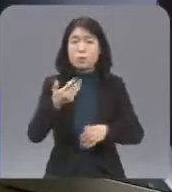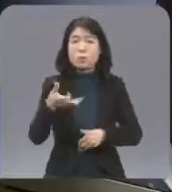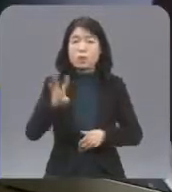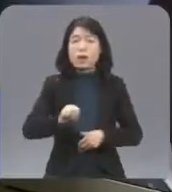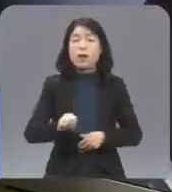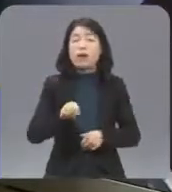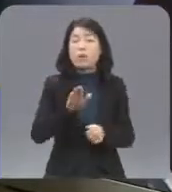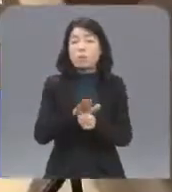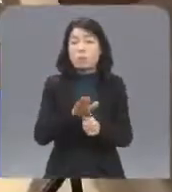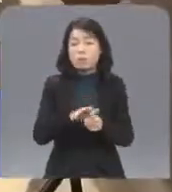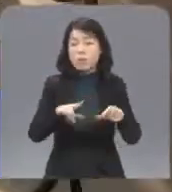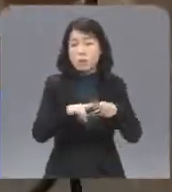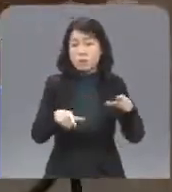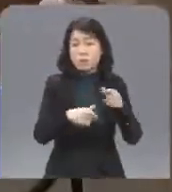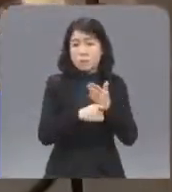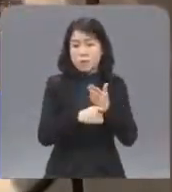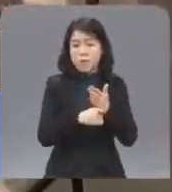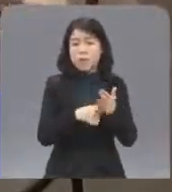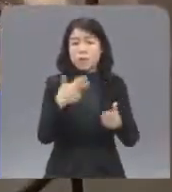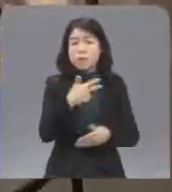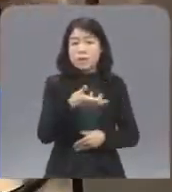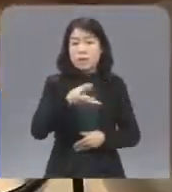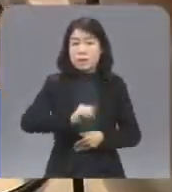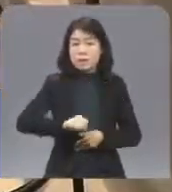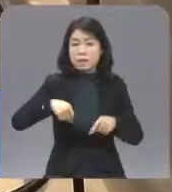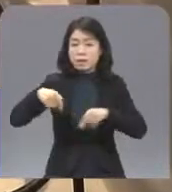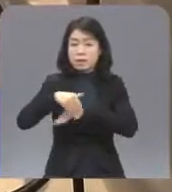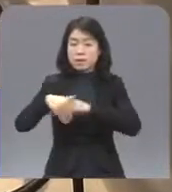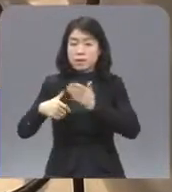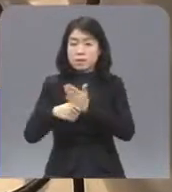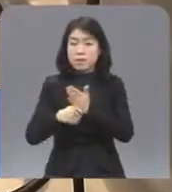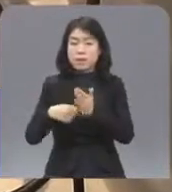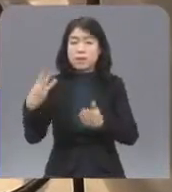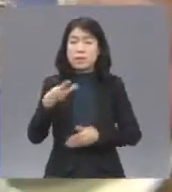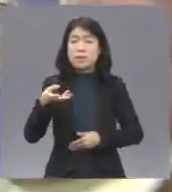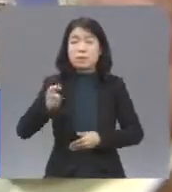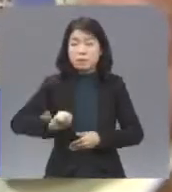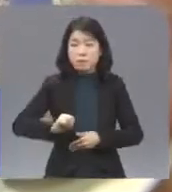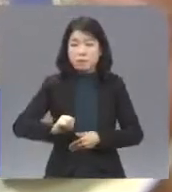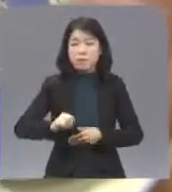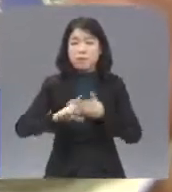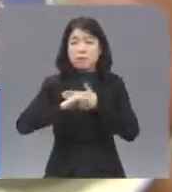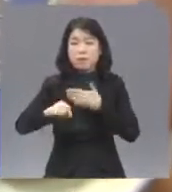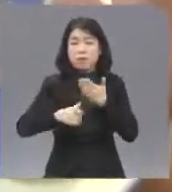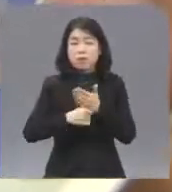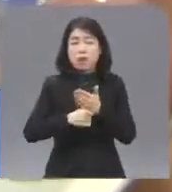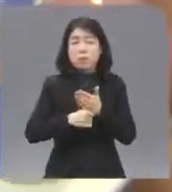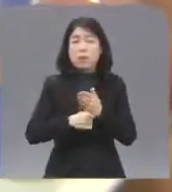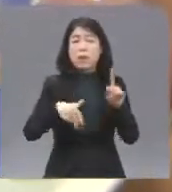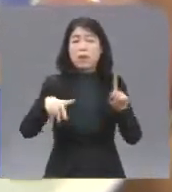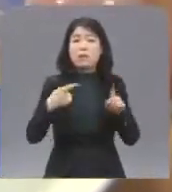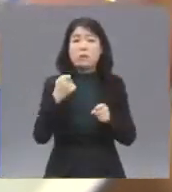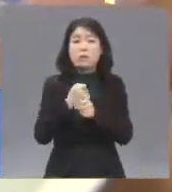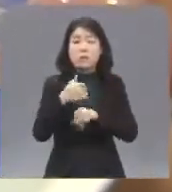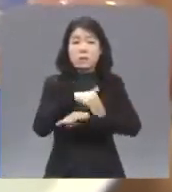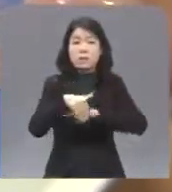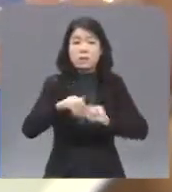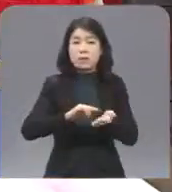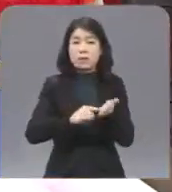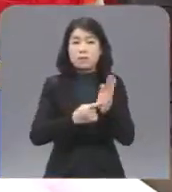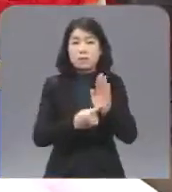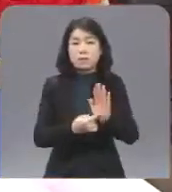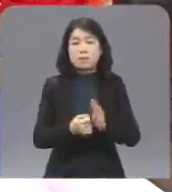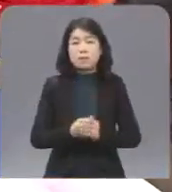보조해 일반 발행 7000억원 정책 발행 3000억원 등 지역화폐 1조원을 발행할 계획이라고 밝혔습니다